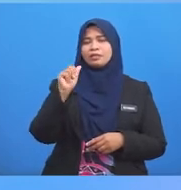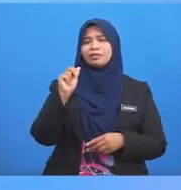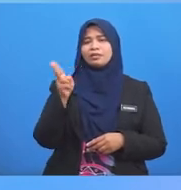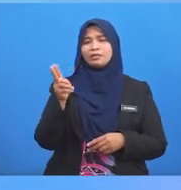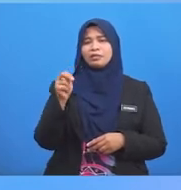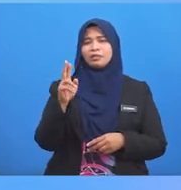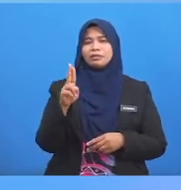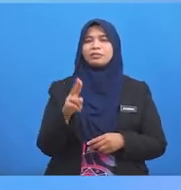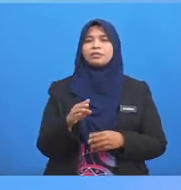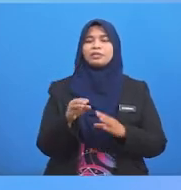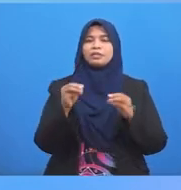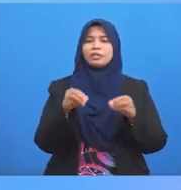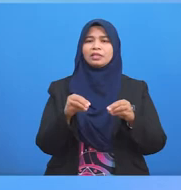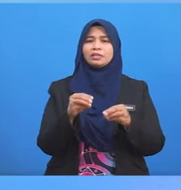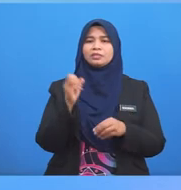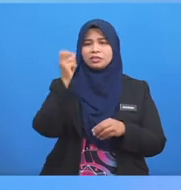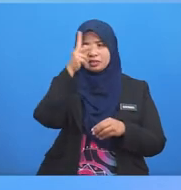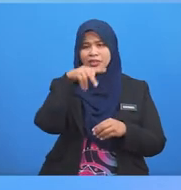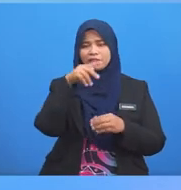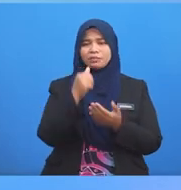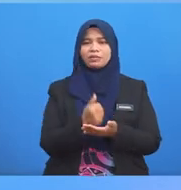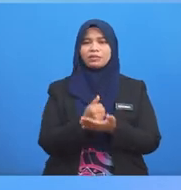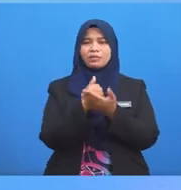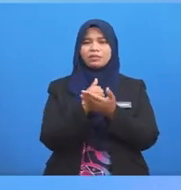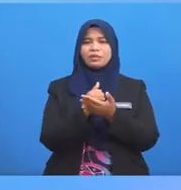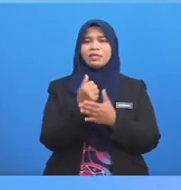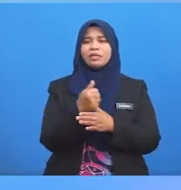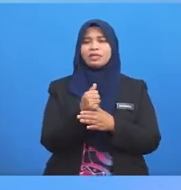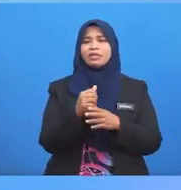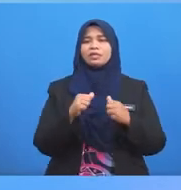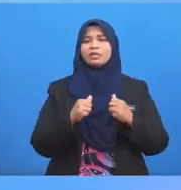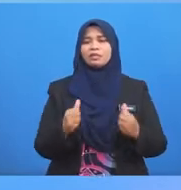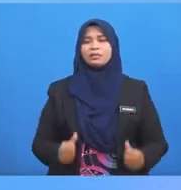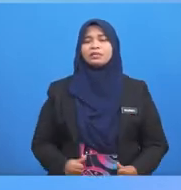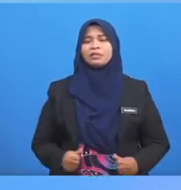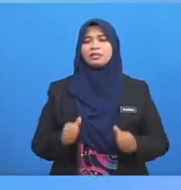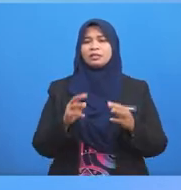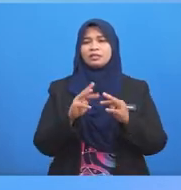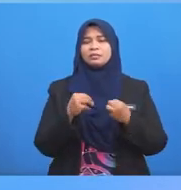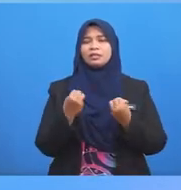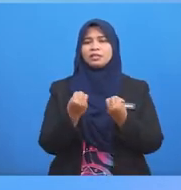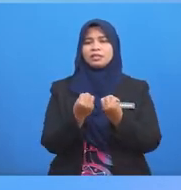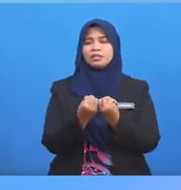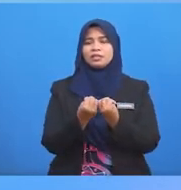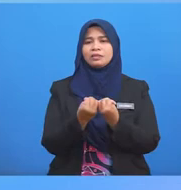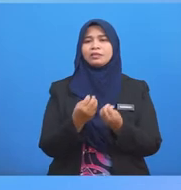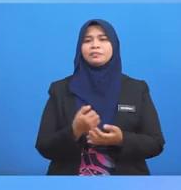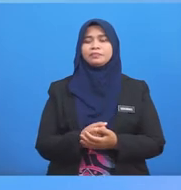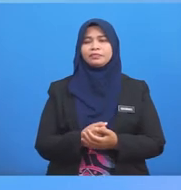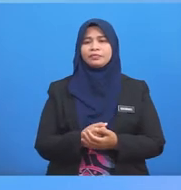sikap tolong-menolong antara anggota masyarakat terutamanya kepada golongan yang memerlukan